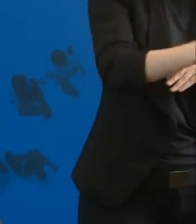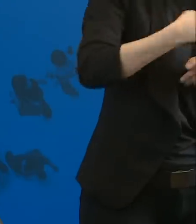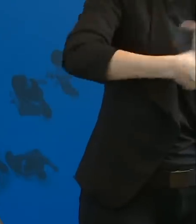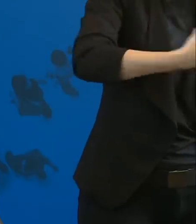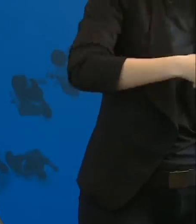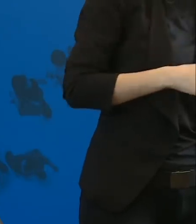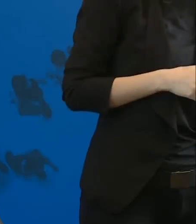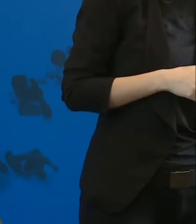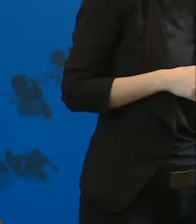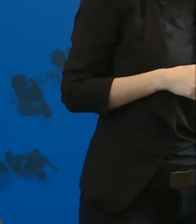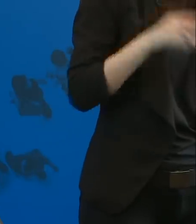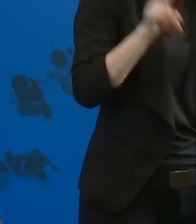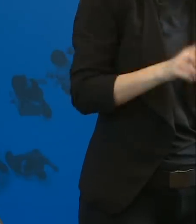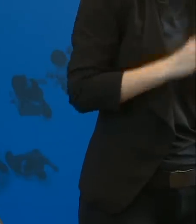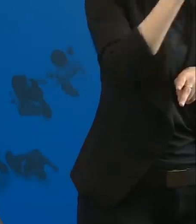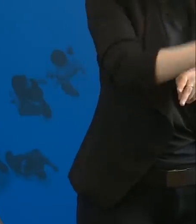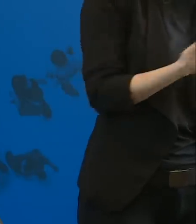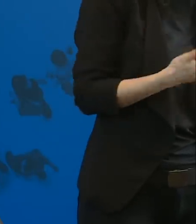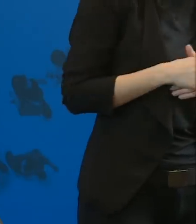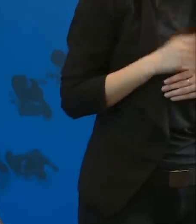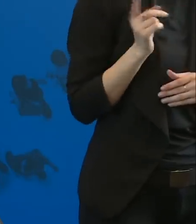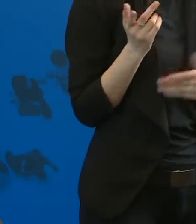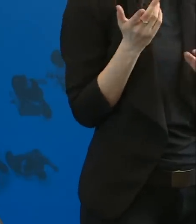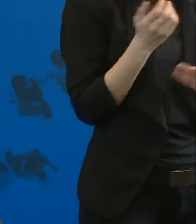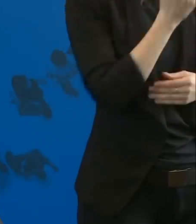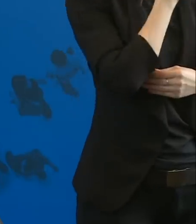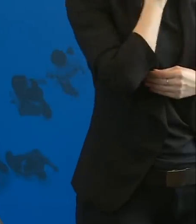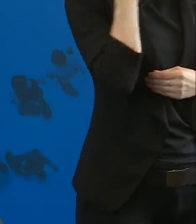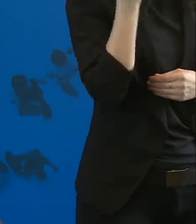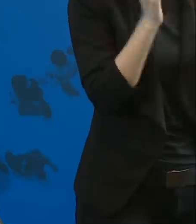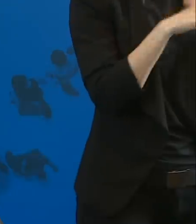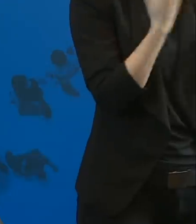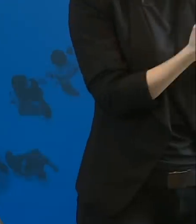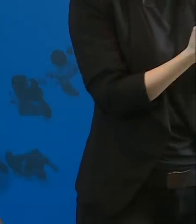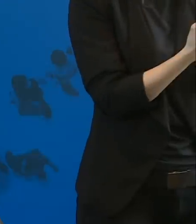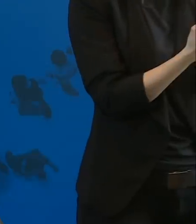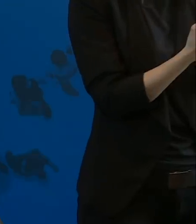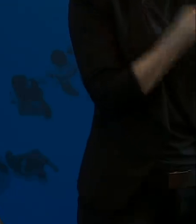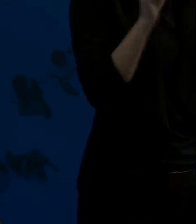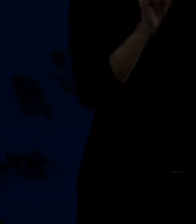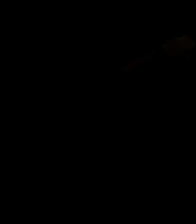Na, wie gesagt, im extremen Fall bestünde diese Möglichkeit. Wir werden sehen.